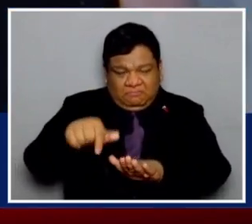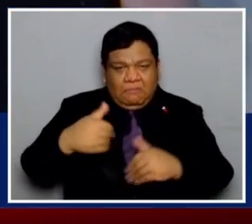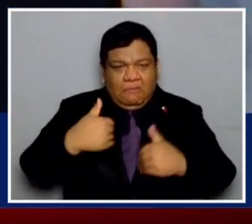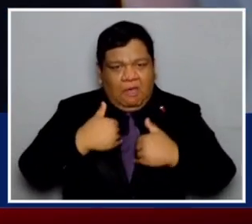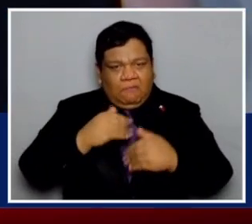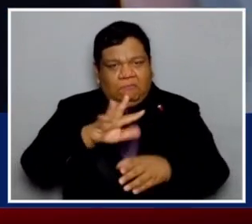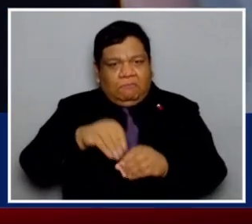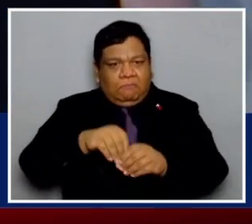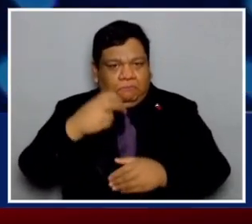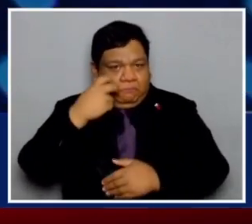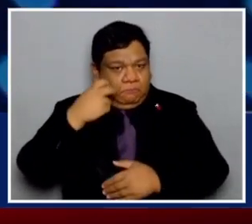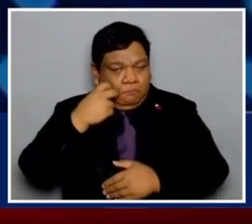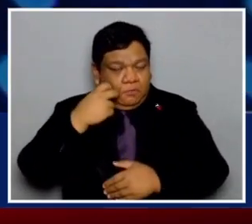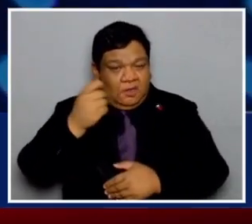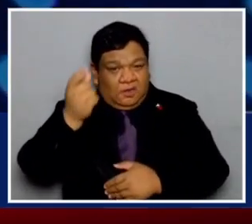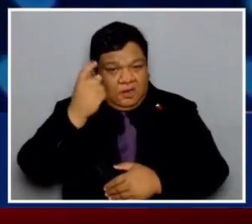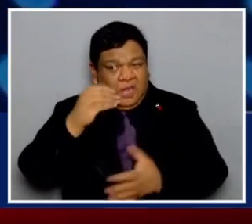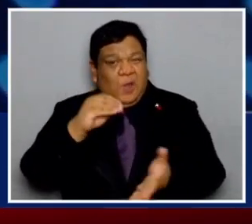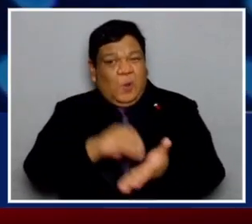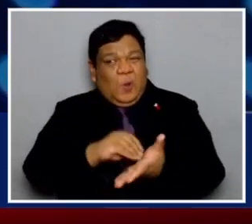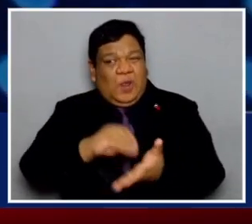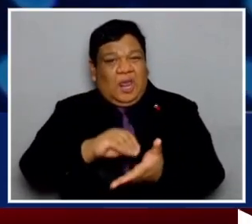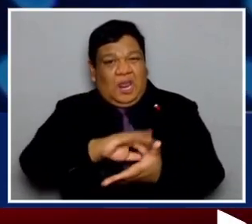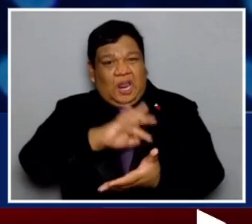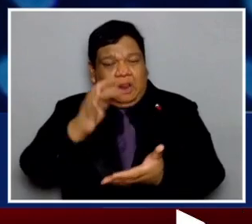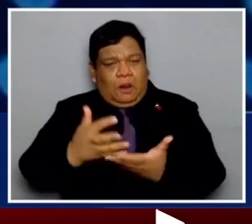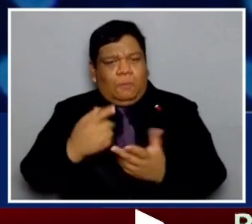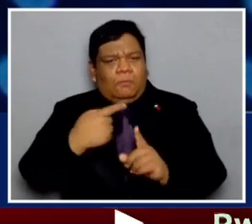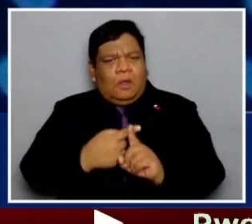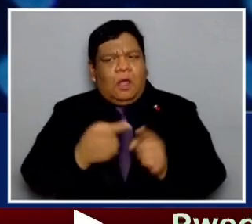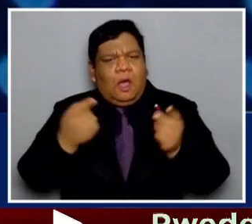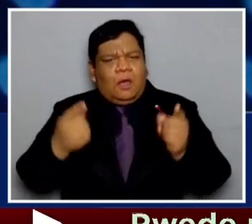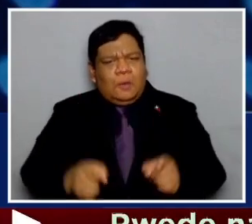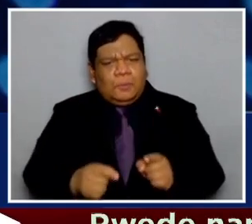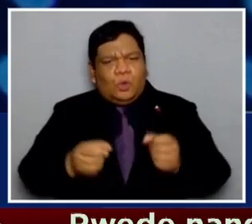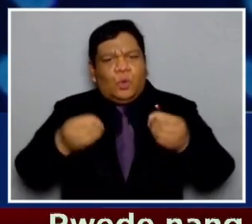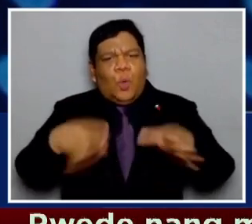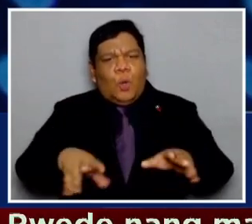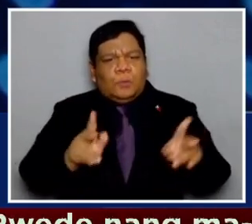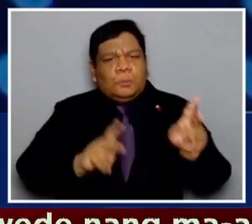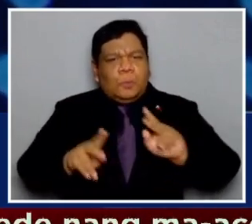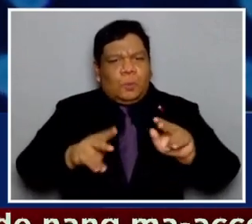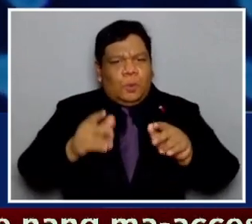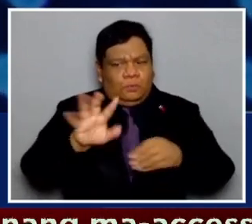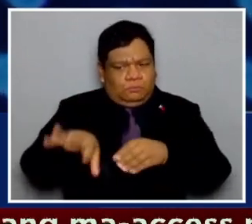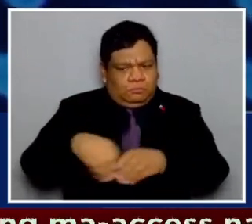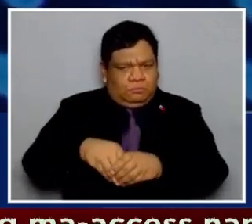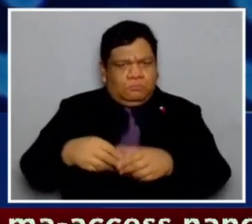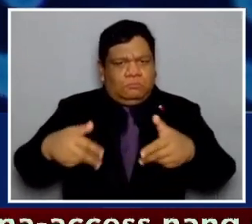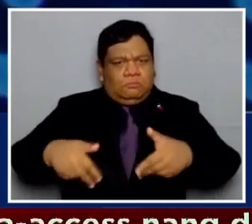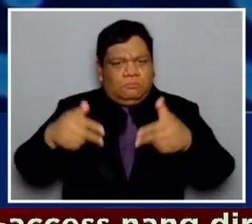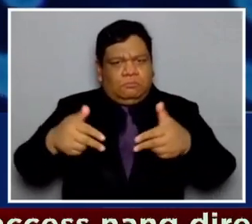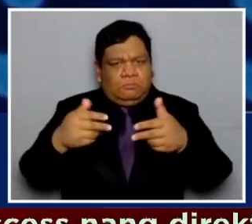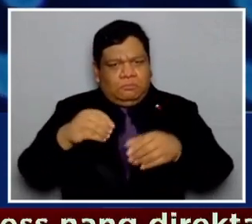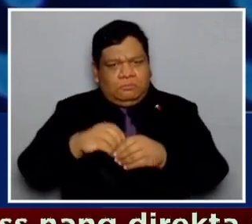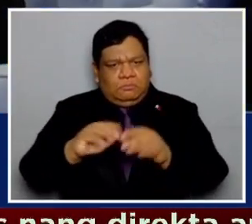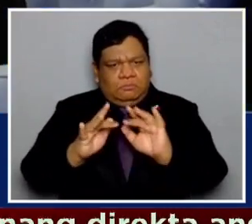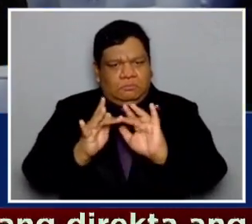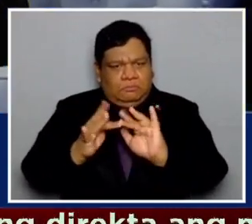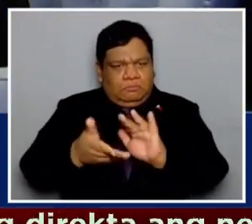utang, binanggit din ni de Guzman ang kaso na mga nawawalang sabungero na dawit din sa isabong.